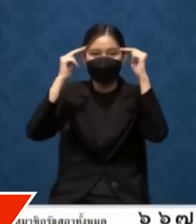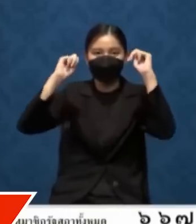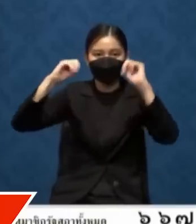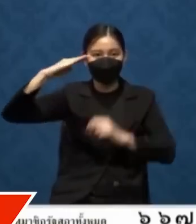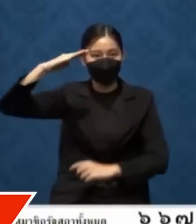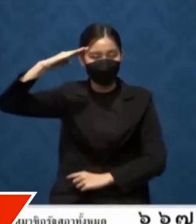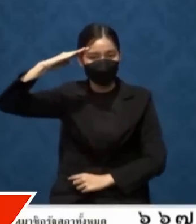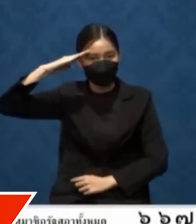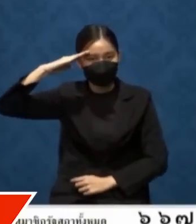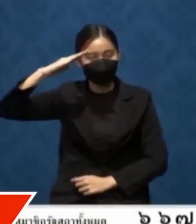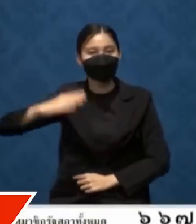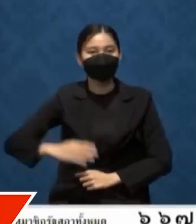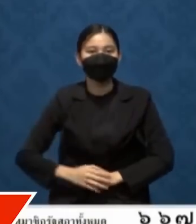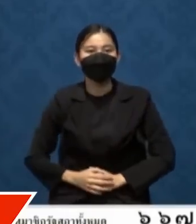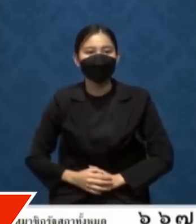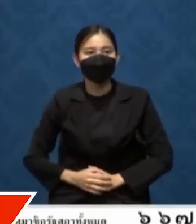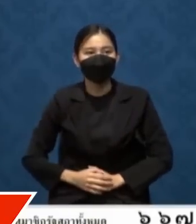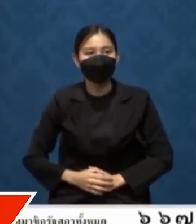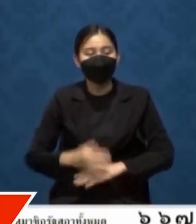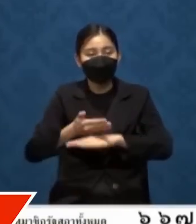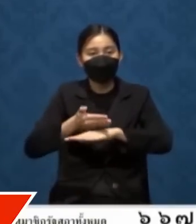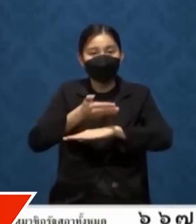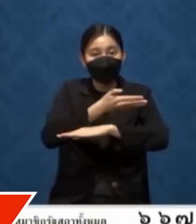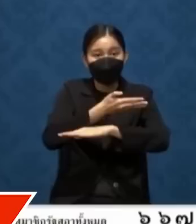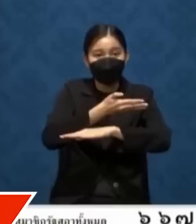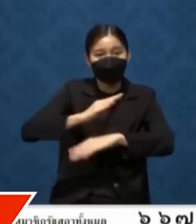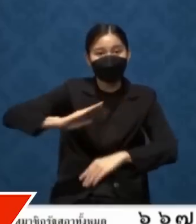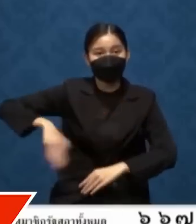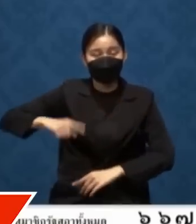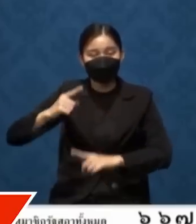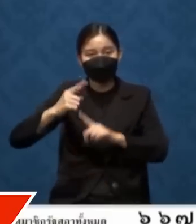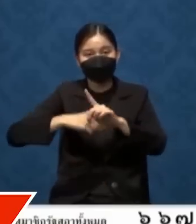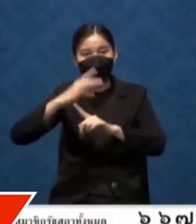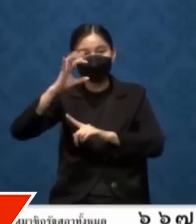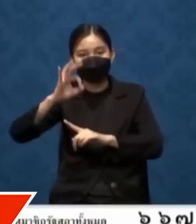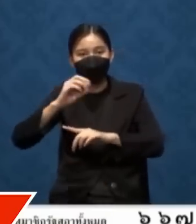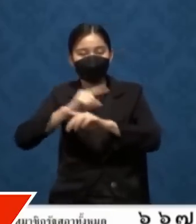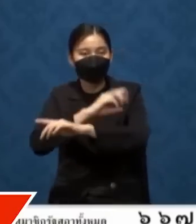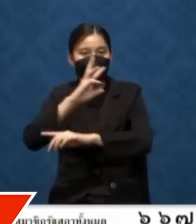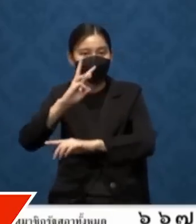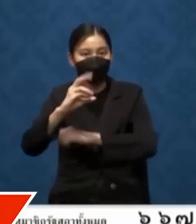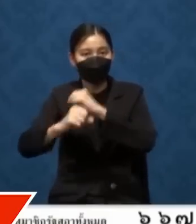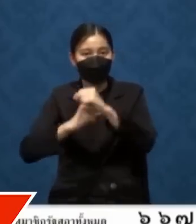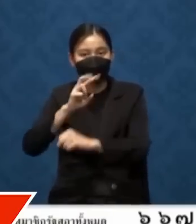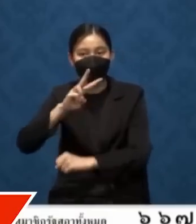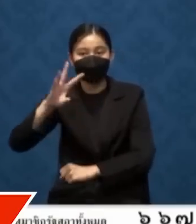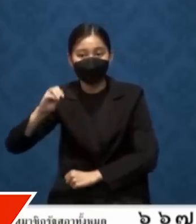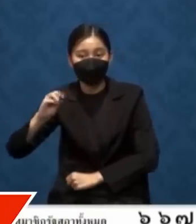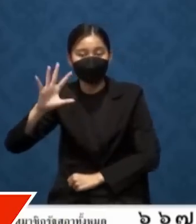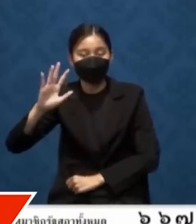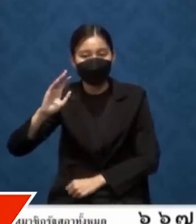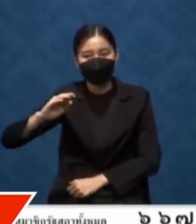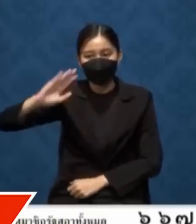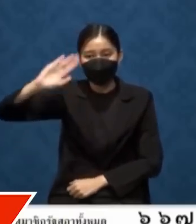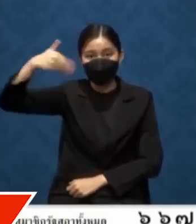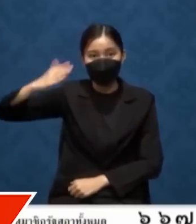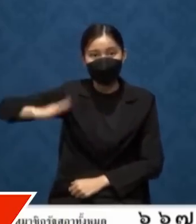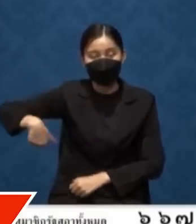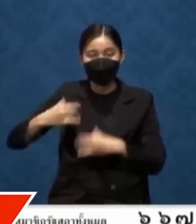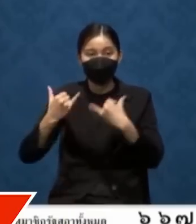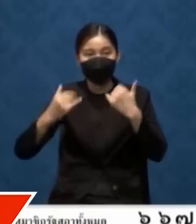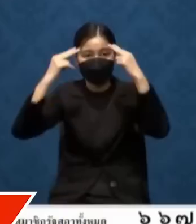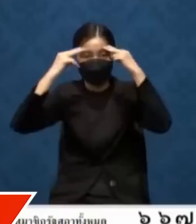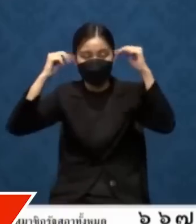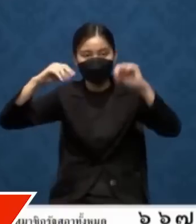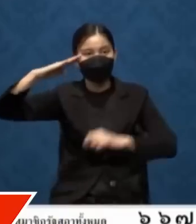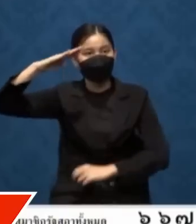ลเอกประยุติจัโอชาว่าก่อนหรอหัง 6 กันยายว 265 ก็แล้วแต่นั้นวันนี้ผลเอกประย